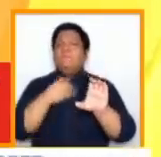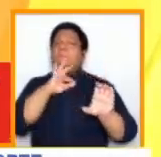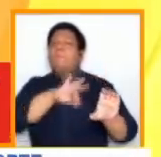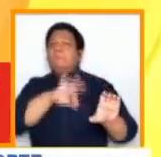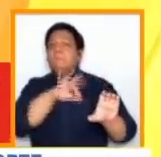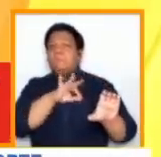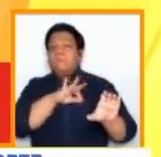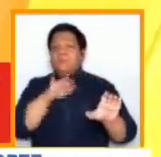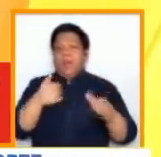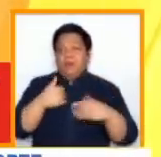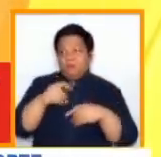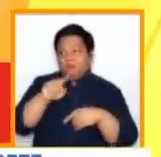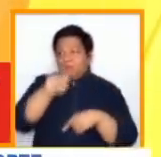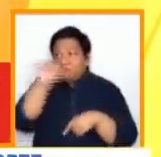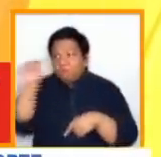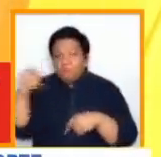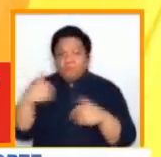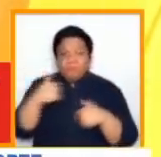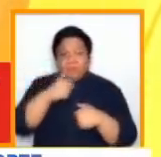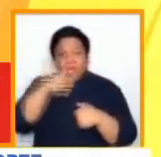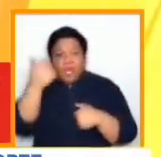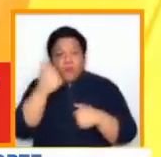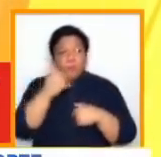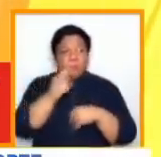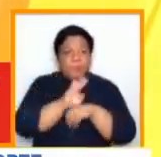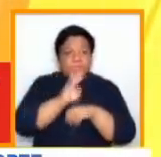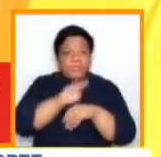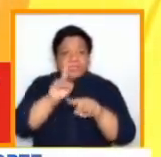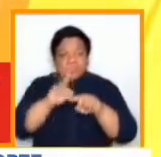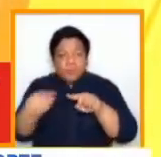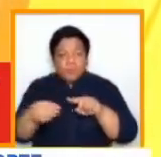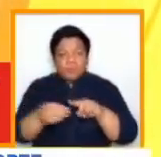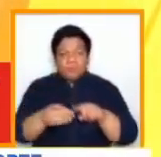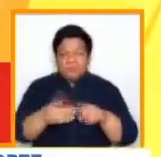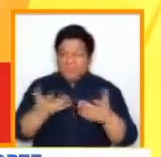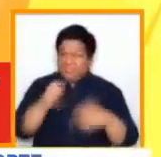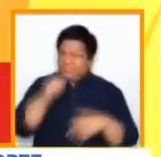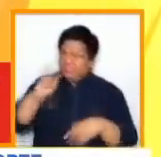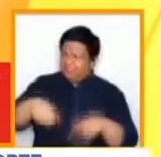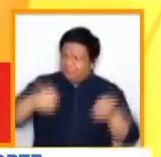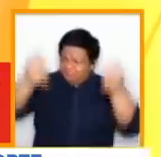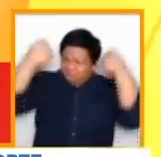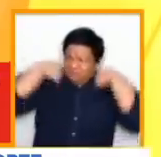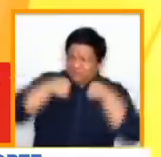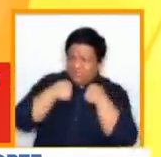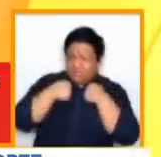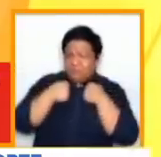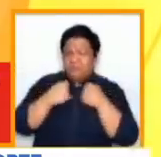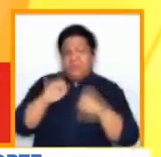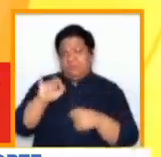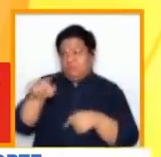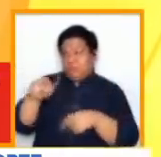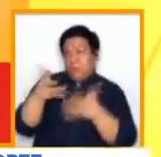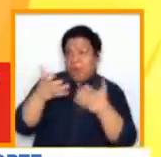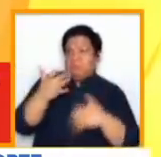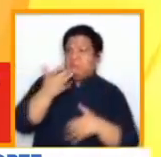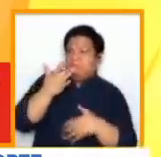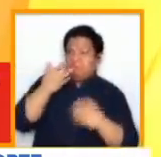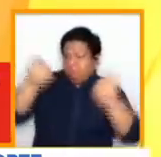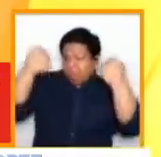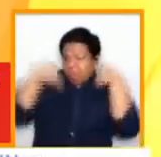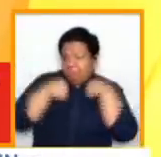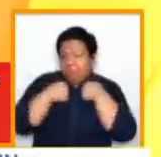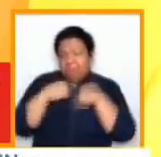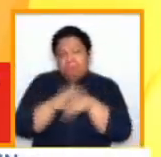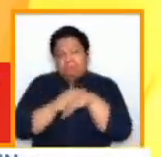mga establishmento. Totoo. Pero hindi mo na kailangan isabit siguro naman sa liig. Kung gusto ng taong isabit sa liig at mas tatingin niya, mas kumbinyente para sa